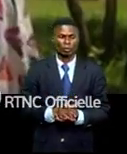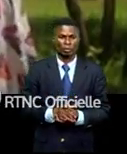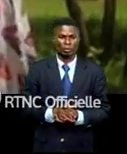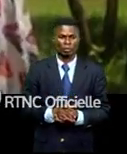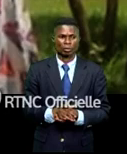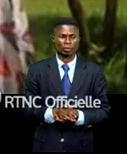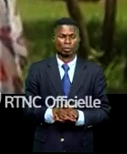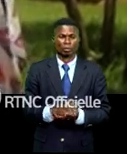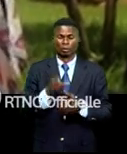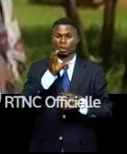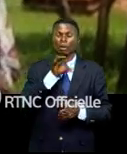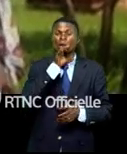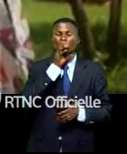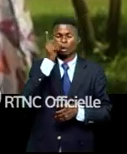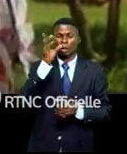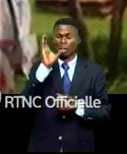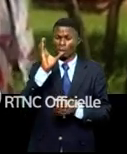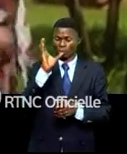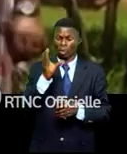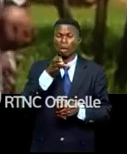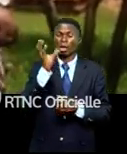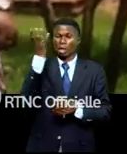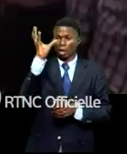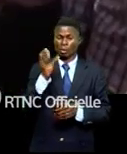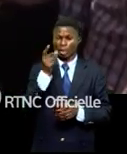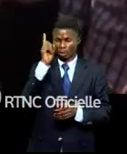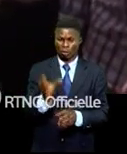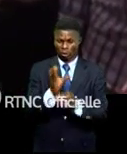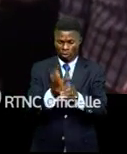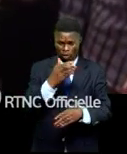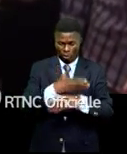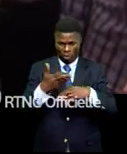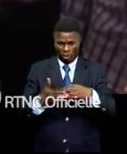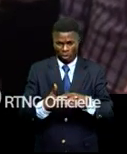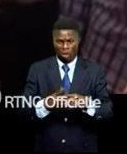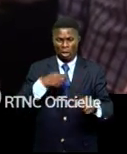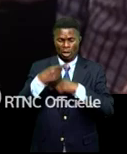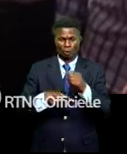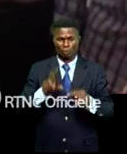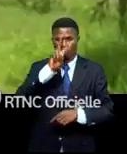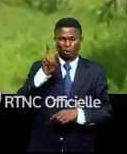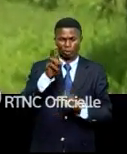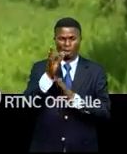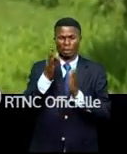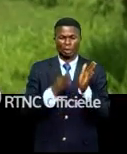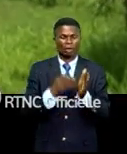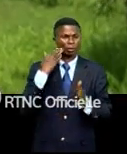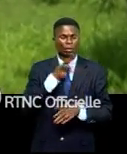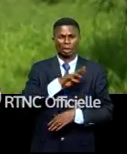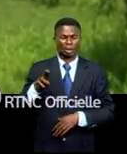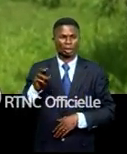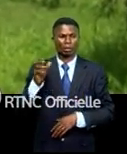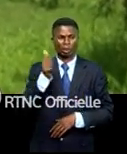Par la pose de cette première pierre, l'association Femmes et Promotion AFEPRO Grand Katanga a lancé ce vendredi 19 mars 2021 les travaux